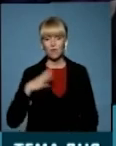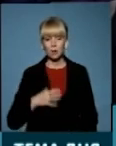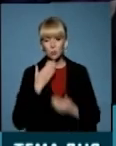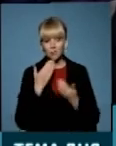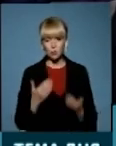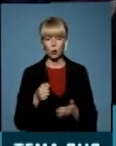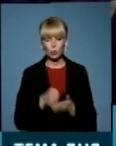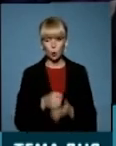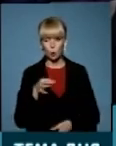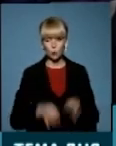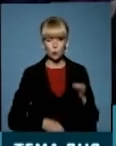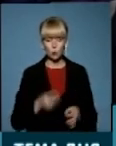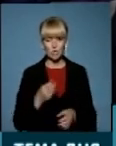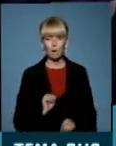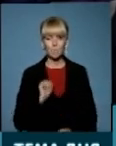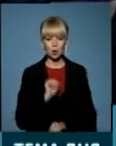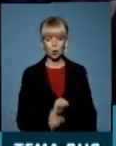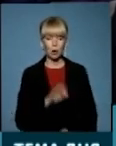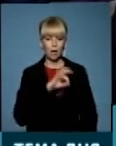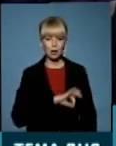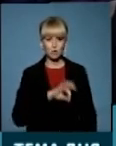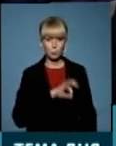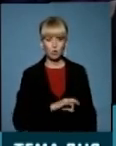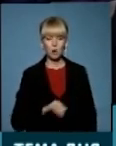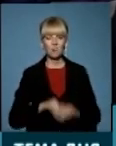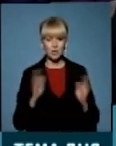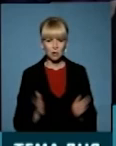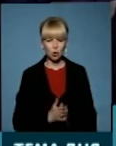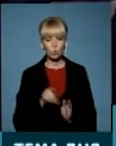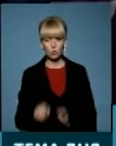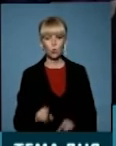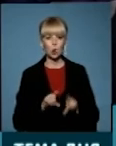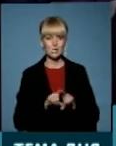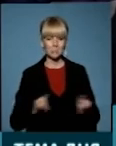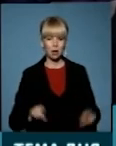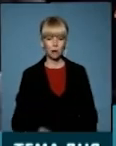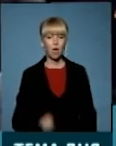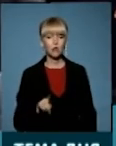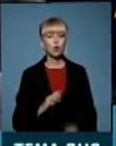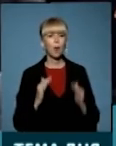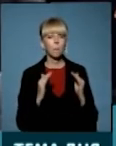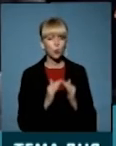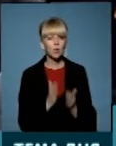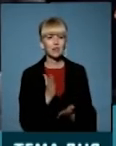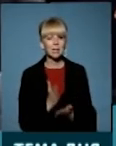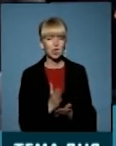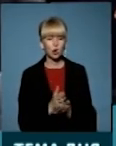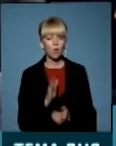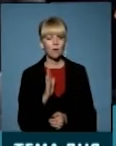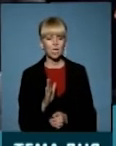звернутися до суду для призупинення експлуатації в цілому даного закладу. А те, що будівля знаходиться